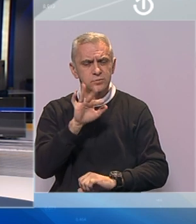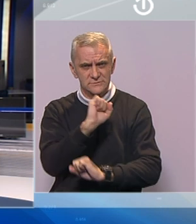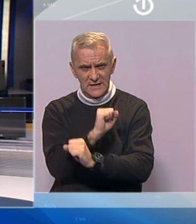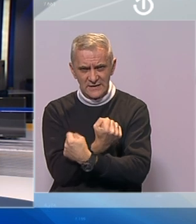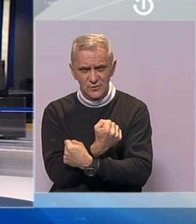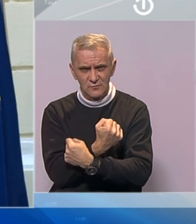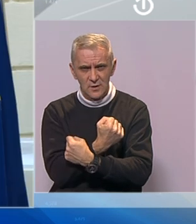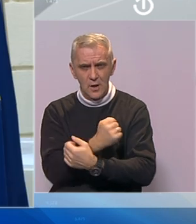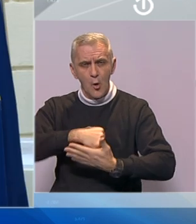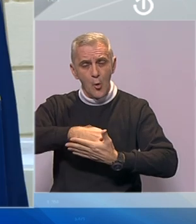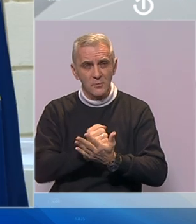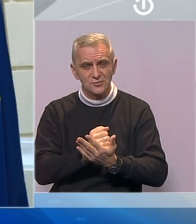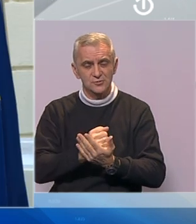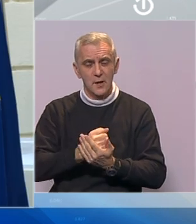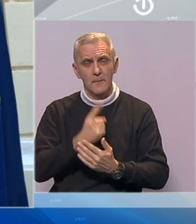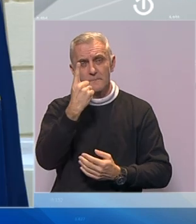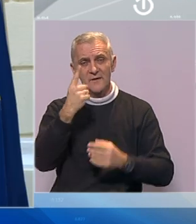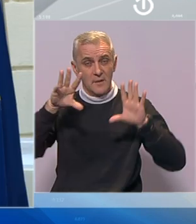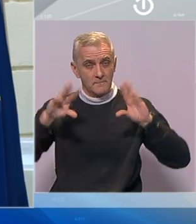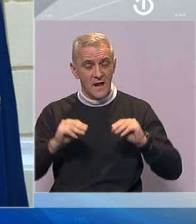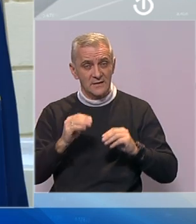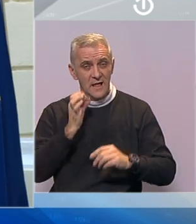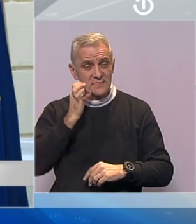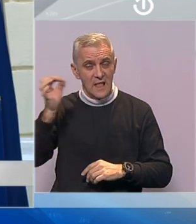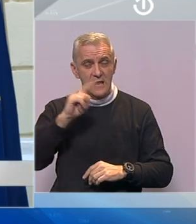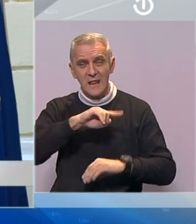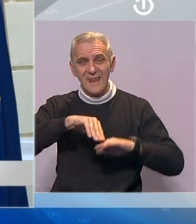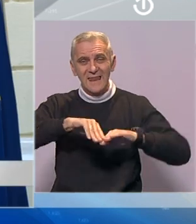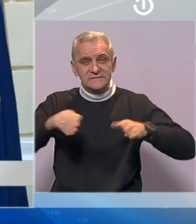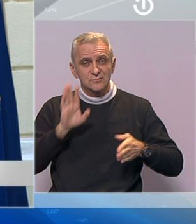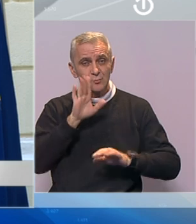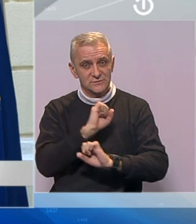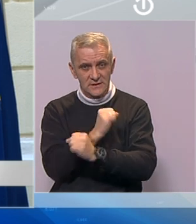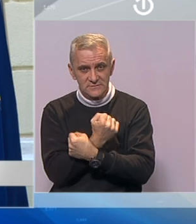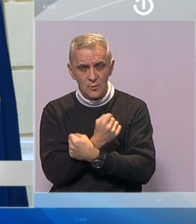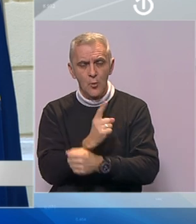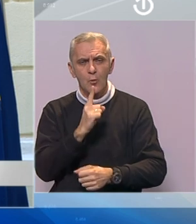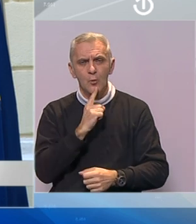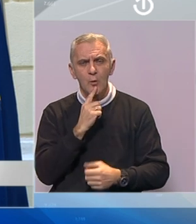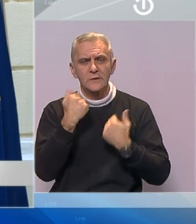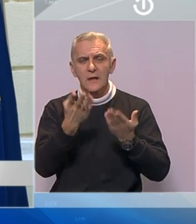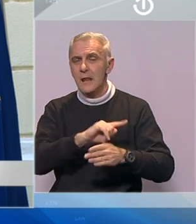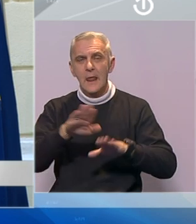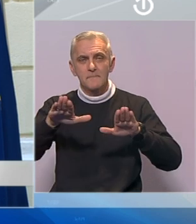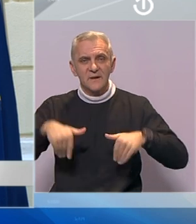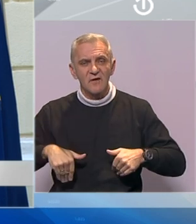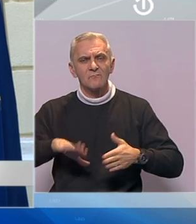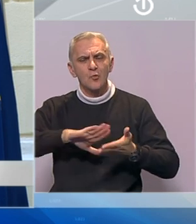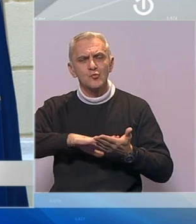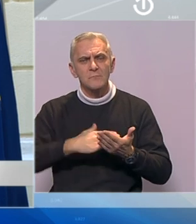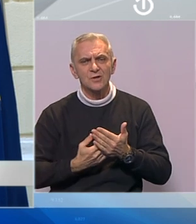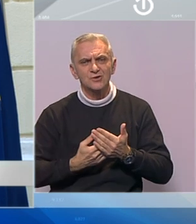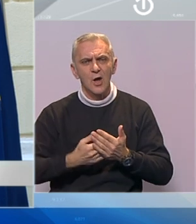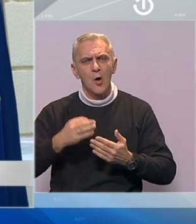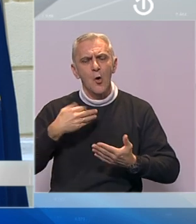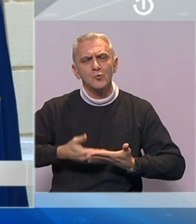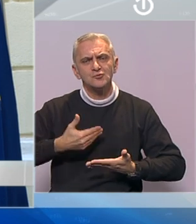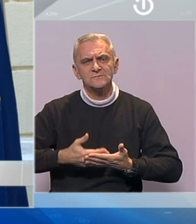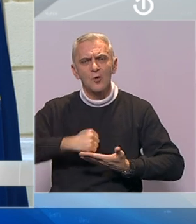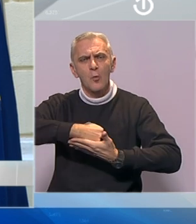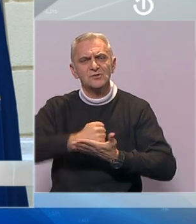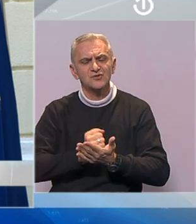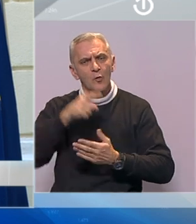i Hercegovine da obilježe 1. mart, dan nezavisnosti Bosne i Hercegovine, u kojoj daje neprihvatljivo tumačenje